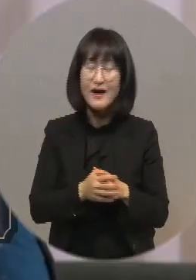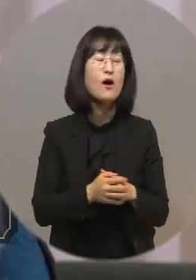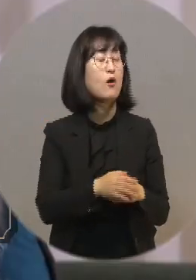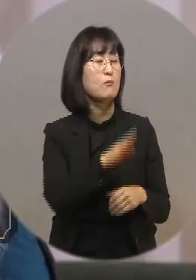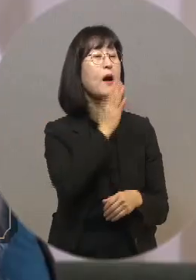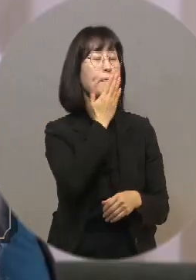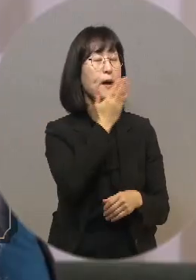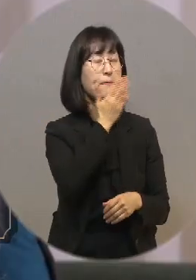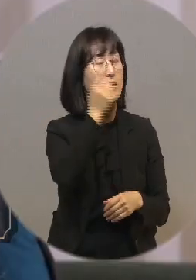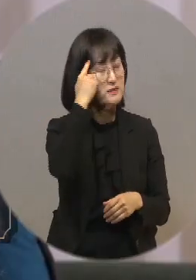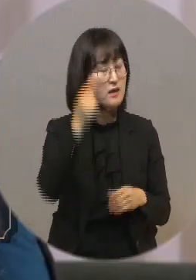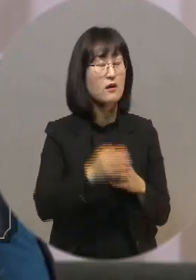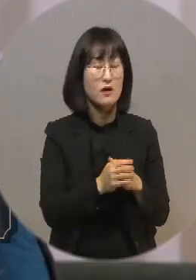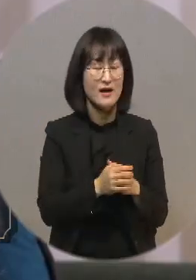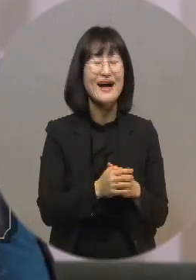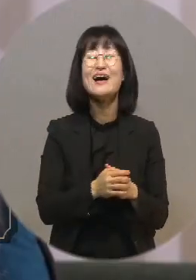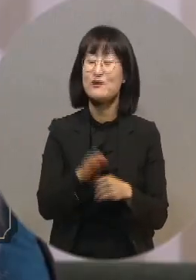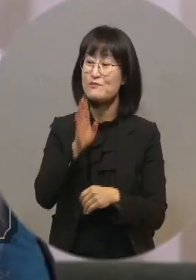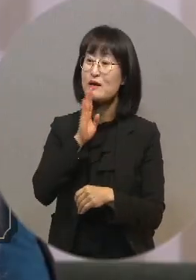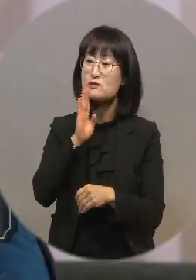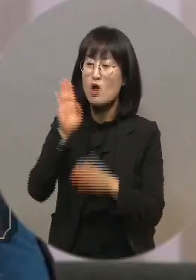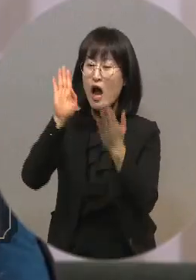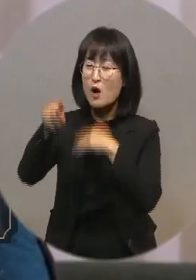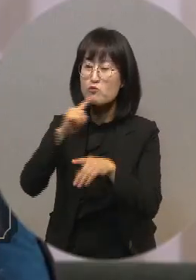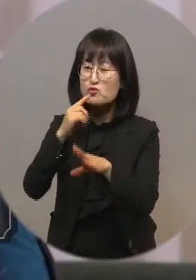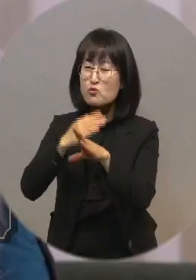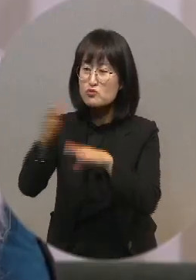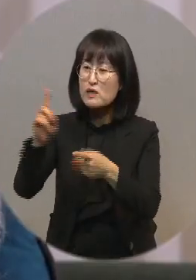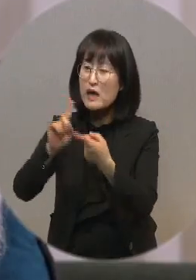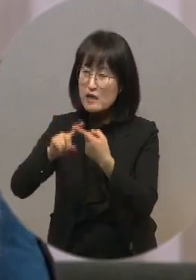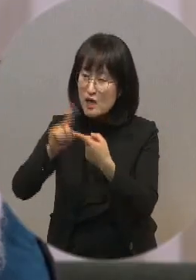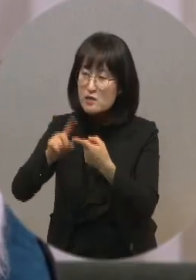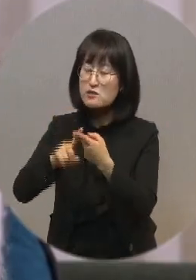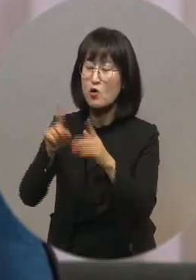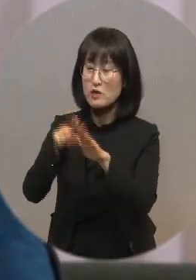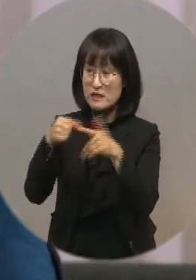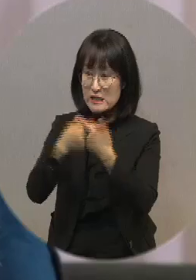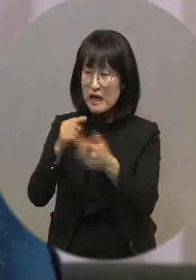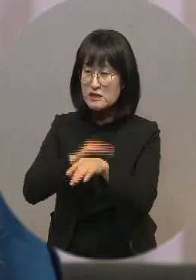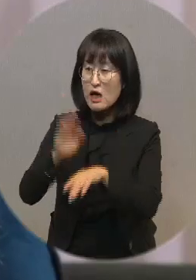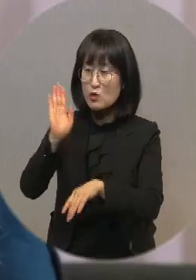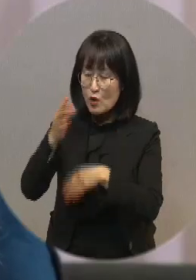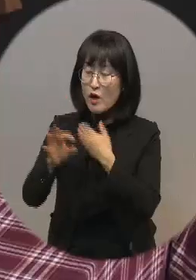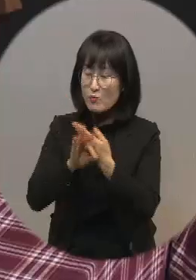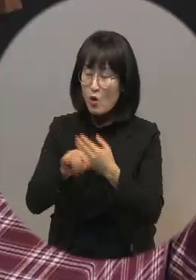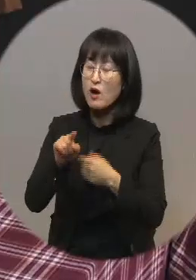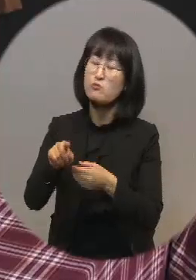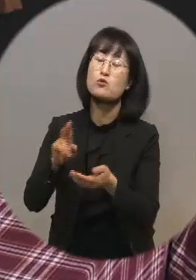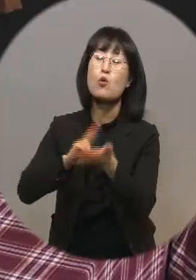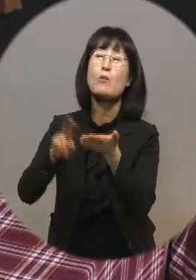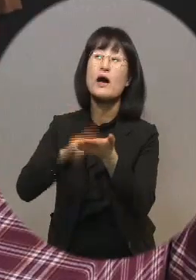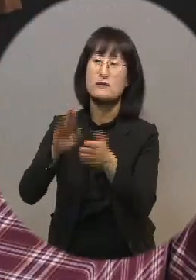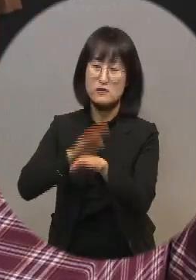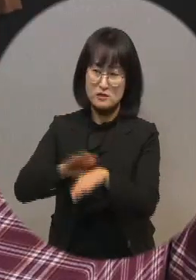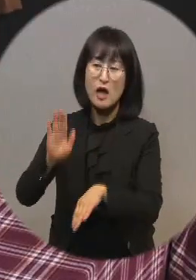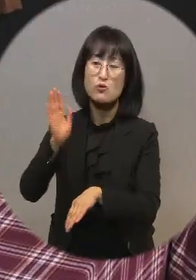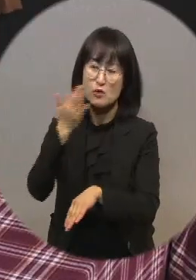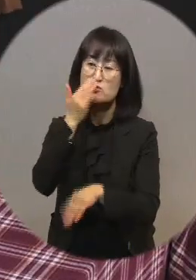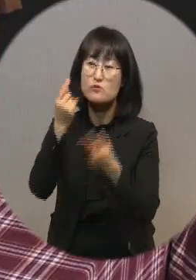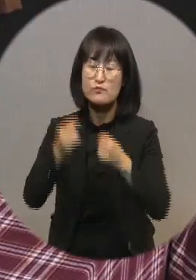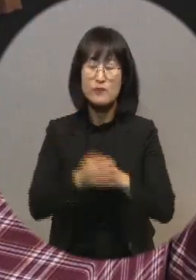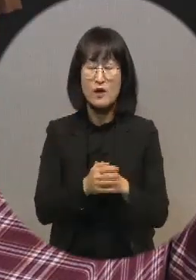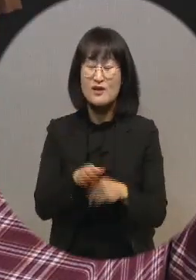나중에 우리가 북한에 대해 더 많이 이해해야 되는 시점이 오면은 그렇죠. 되게 정말 착하시다 남편. 착해요. 네. 그래서